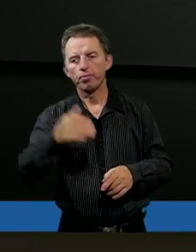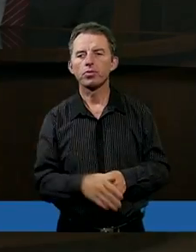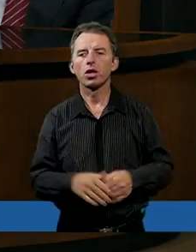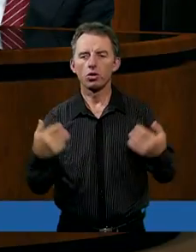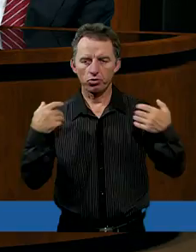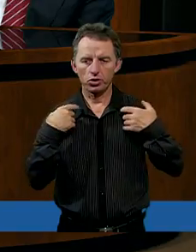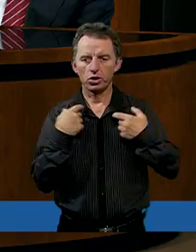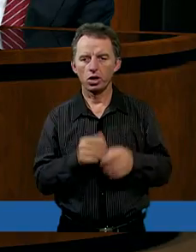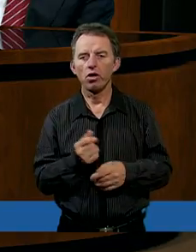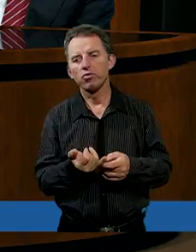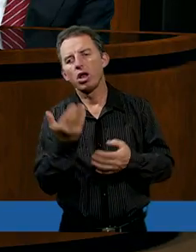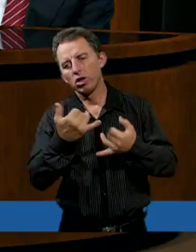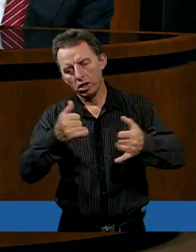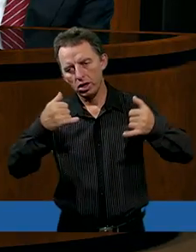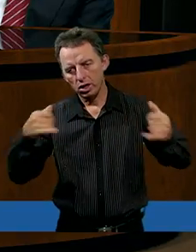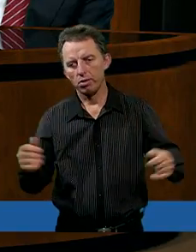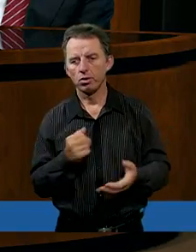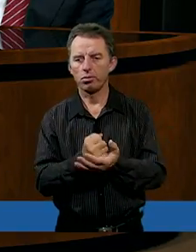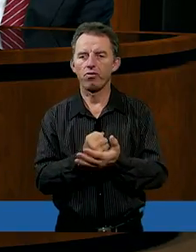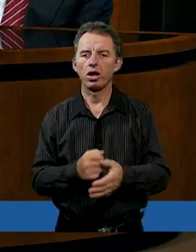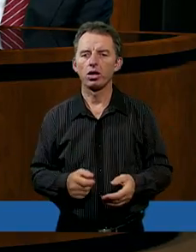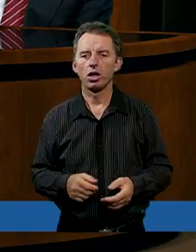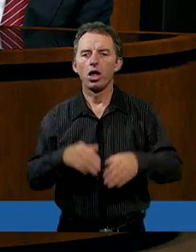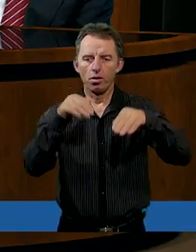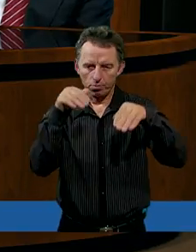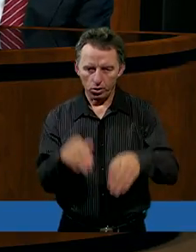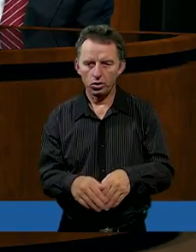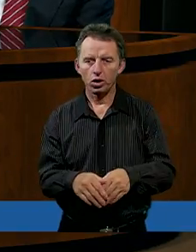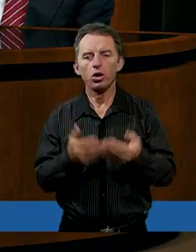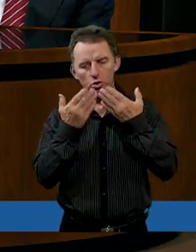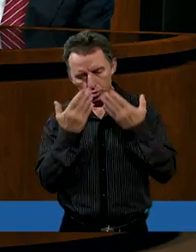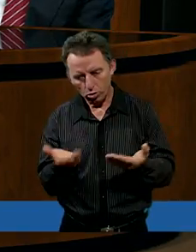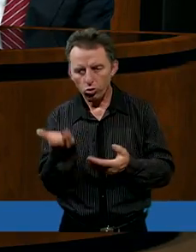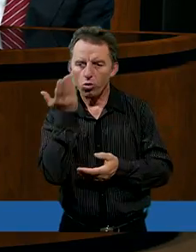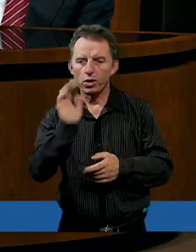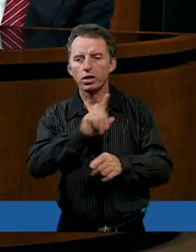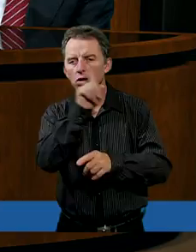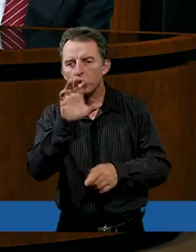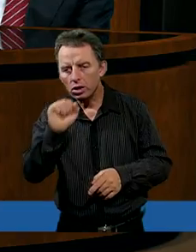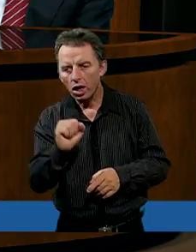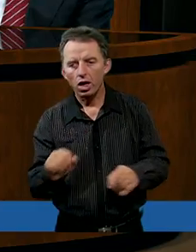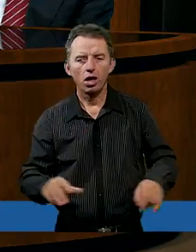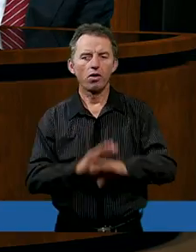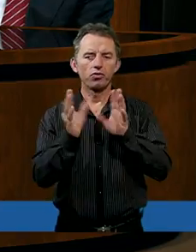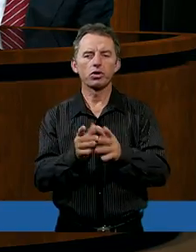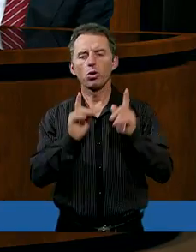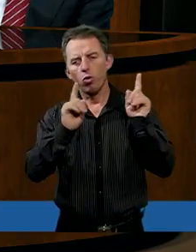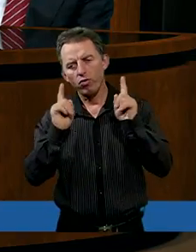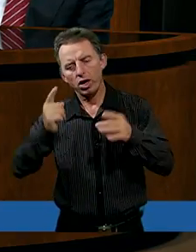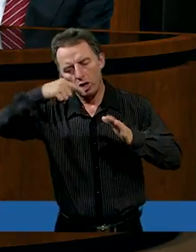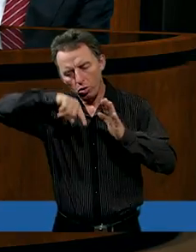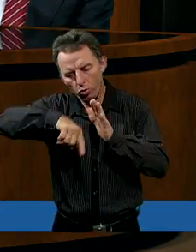Janem Chrzcicielem na przykład. I wieloma innymi. Tak. I może być z nami. Dziękuję bardzo za te wszystkie uwagi,